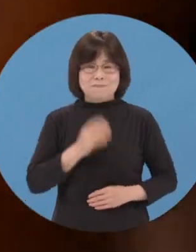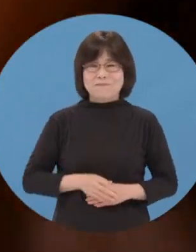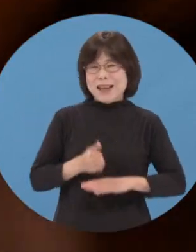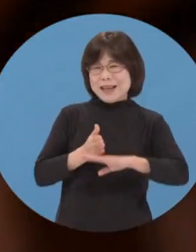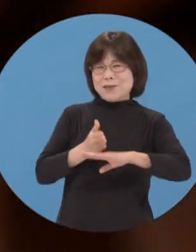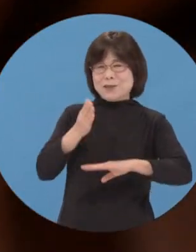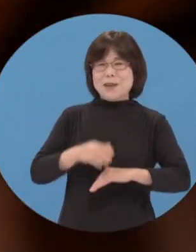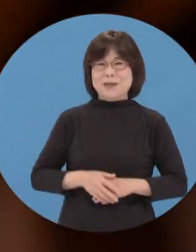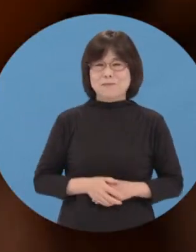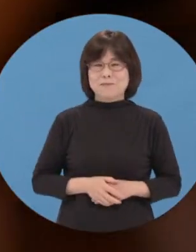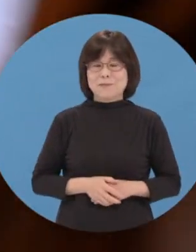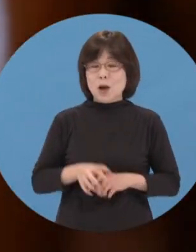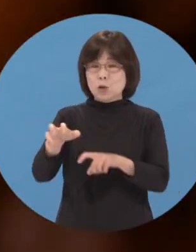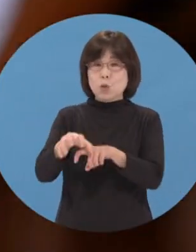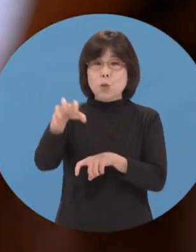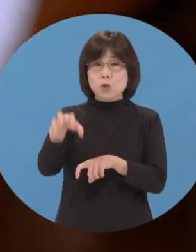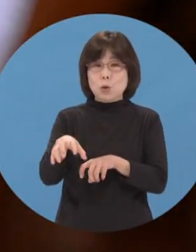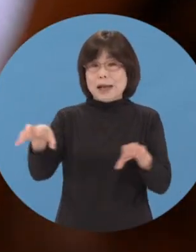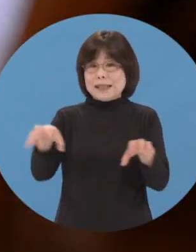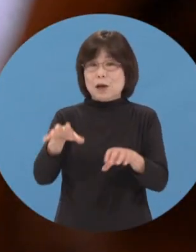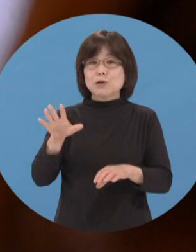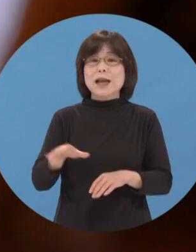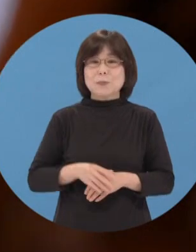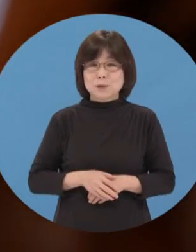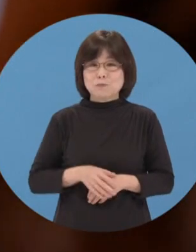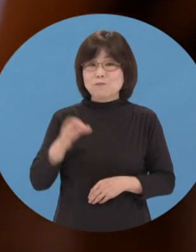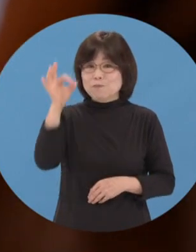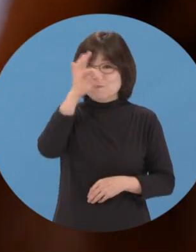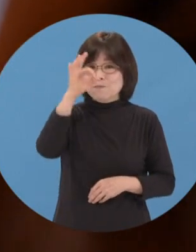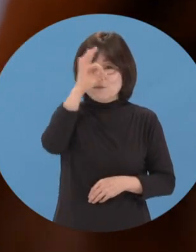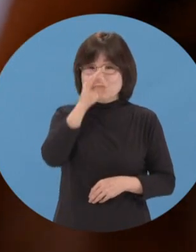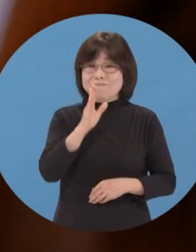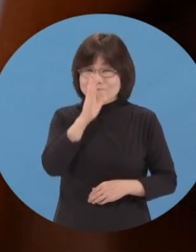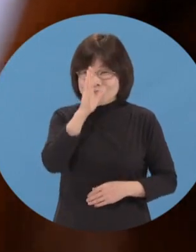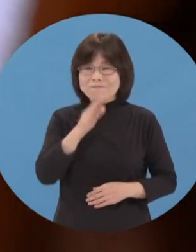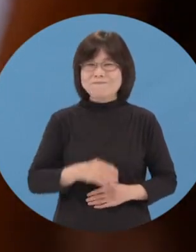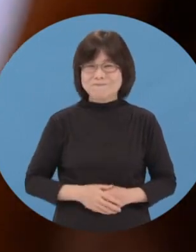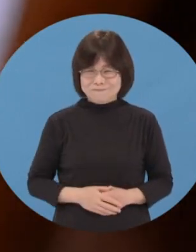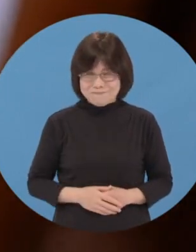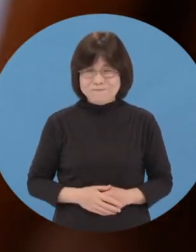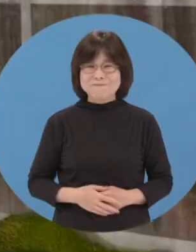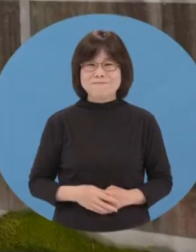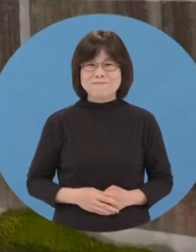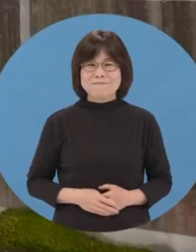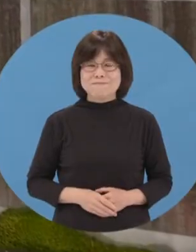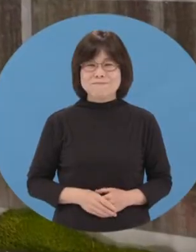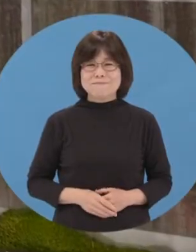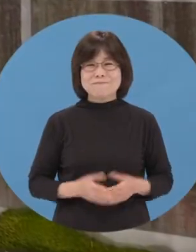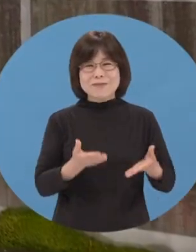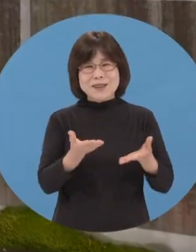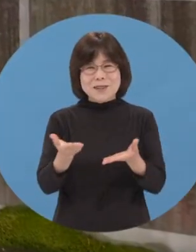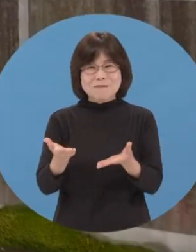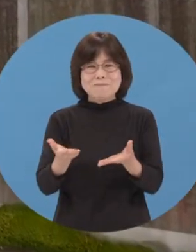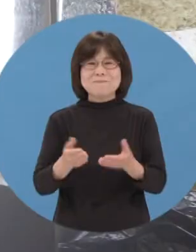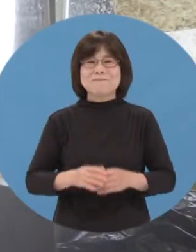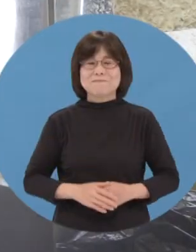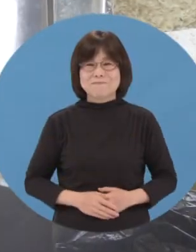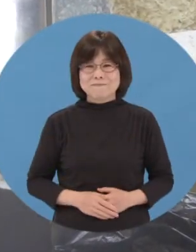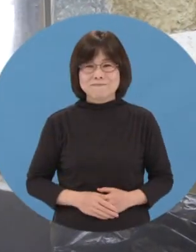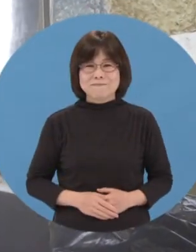近くが農場なのでもしよければ農場できのこを見てってくださいこちらになり